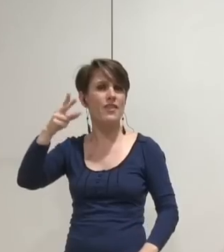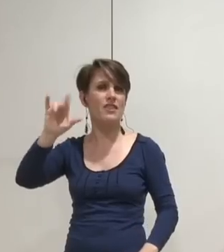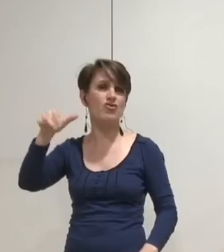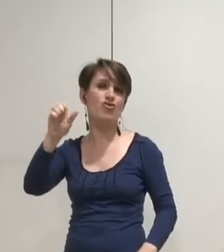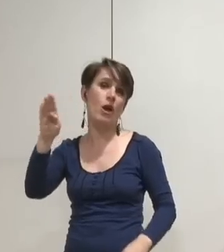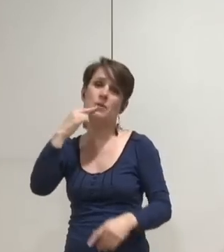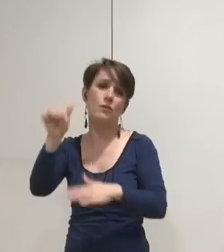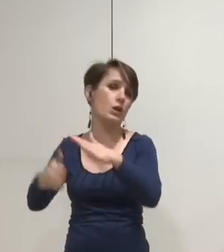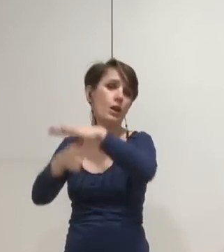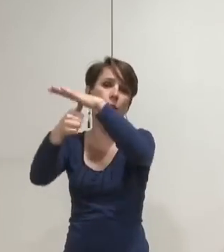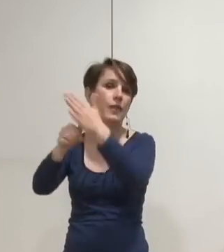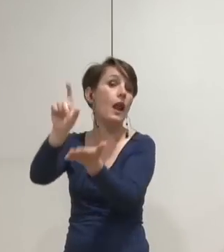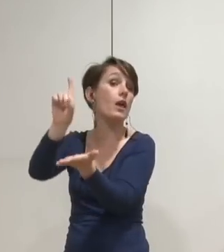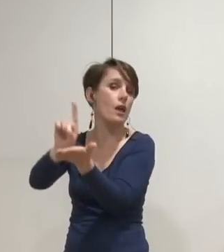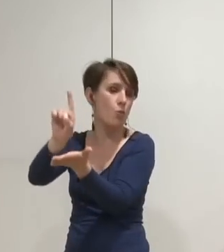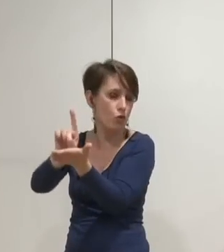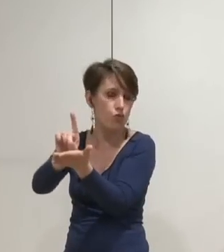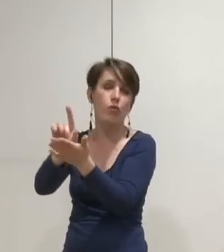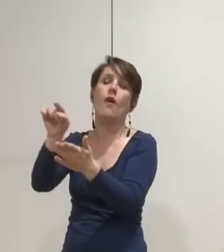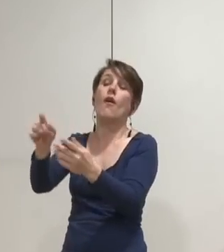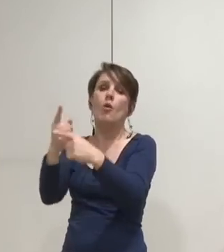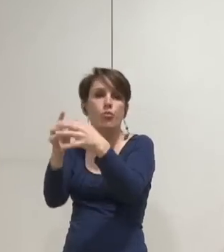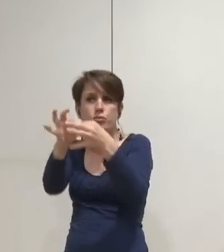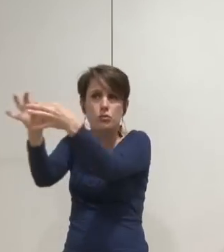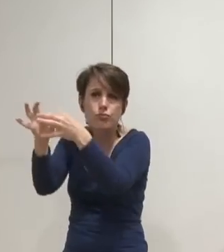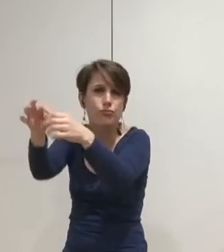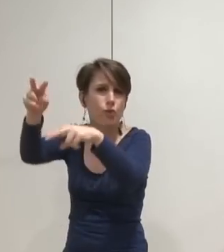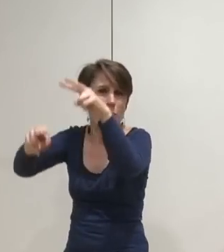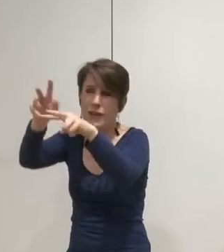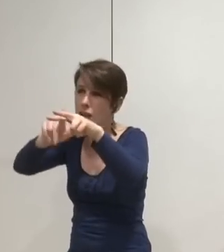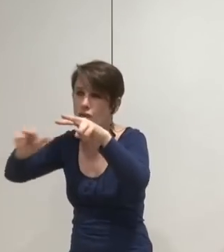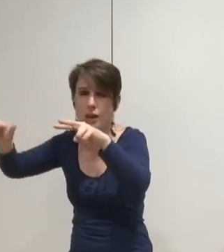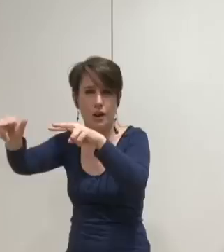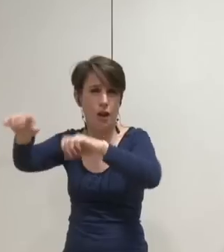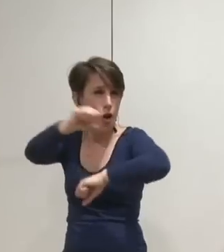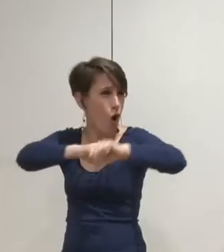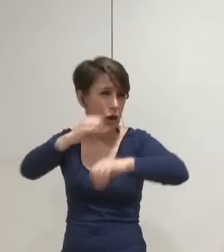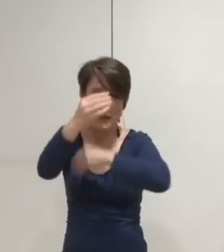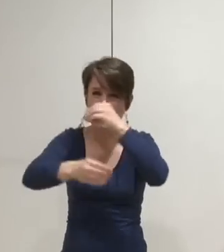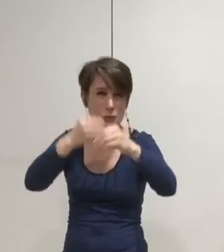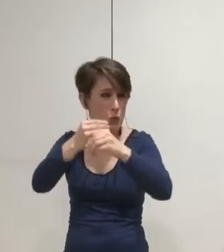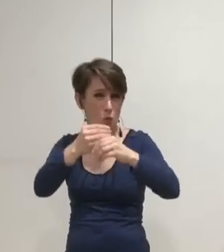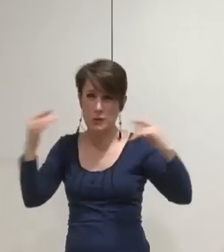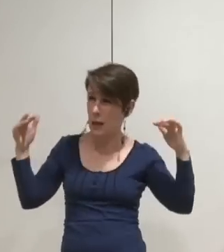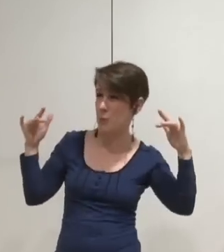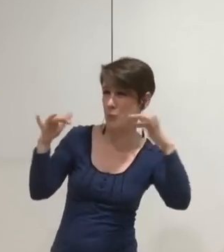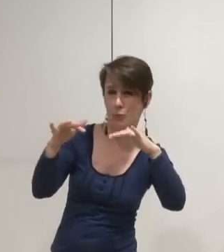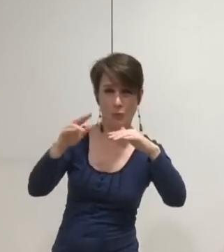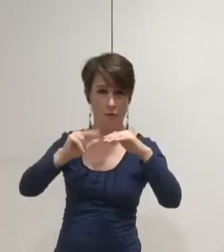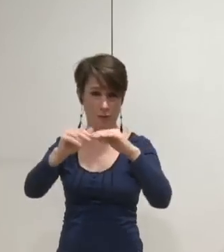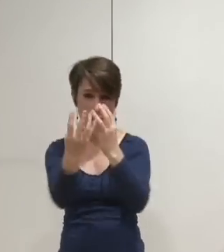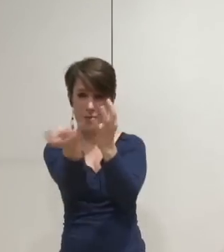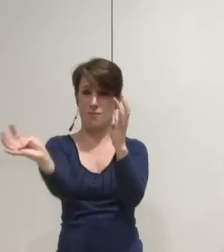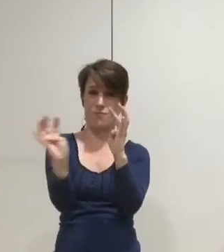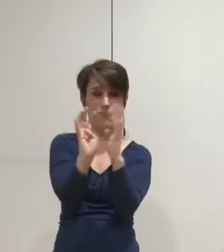l'Association nationale des comités villageois l'Organisation mondiale des collectivités se sur la réponse aux catastrophes se réunira